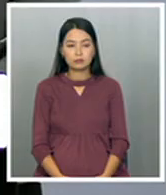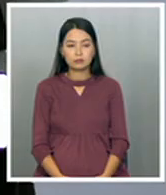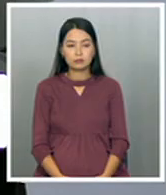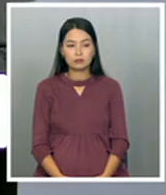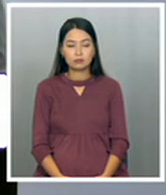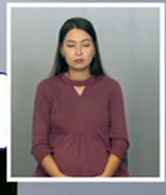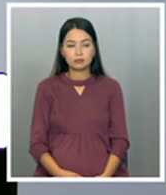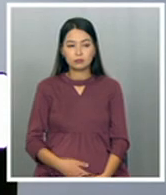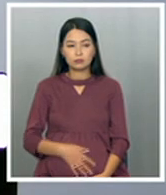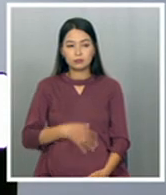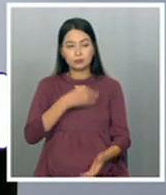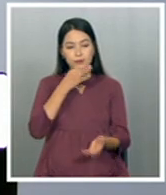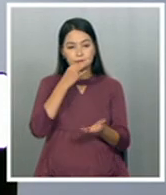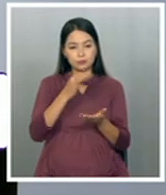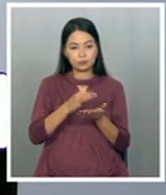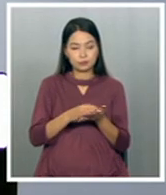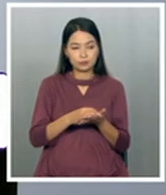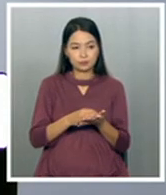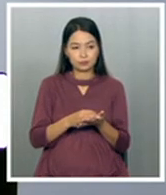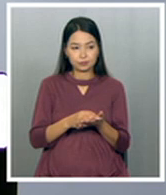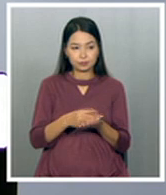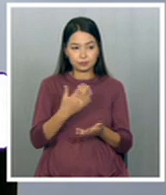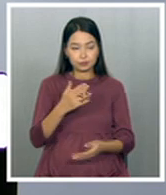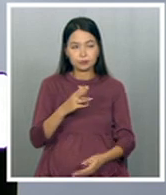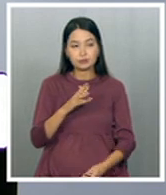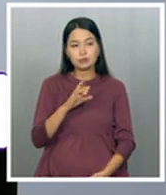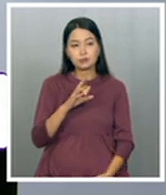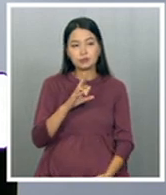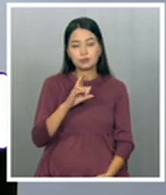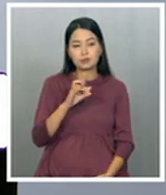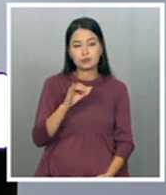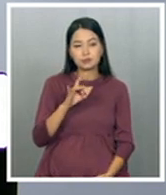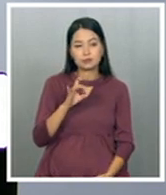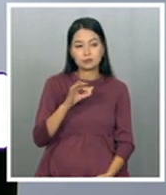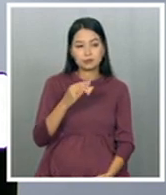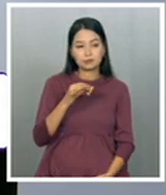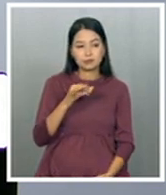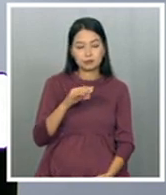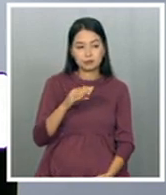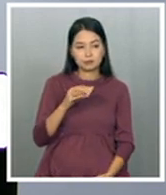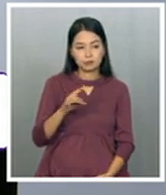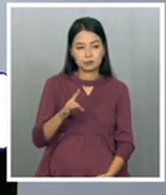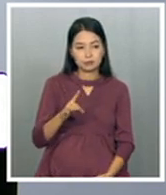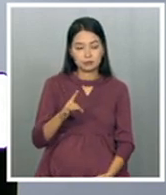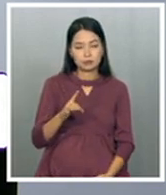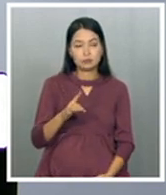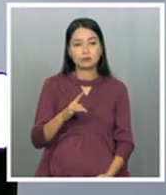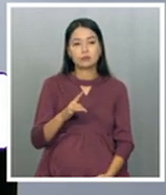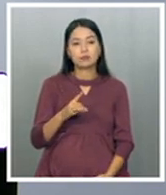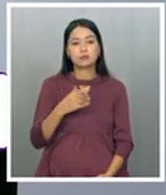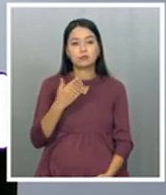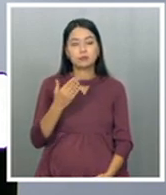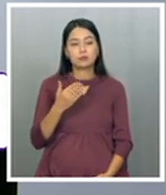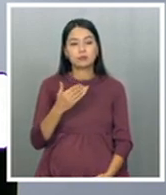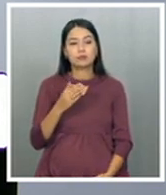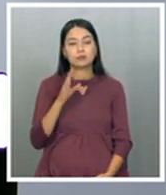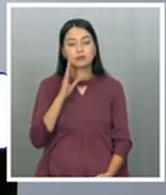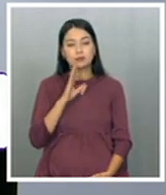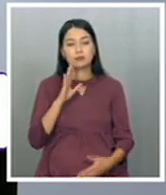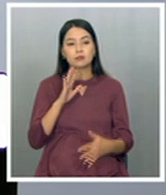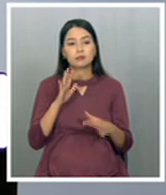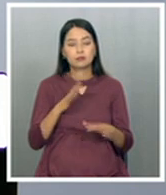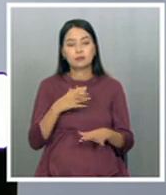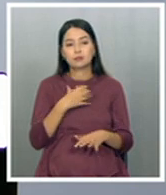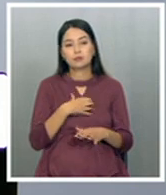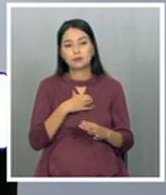Жауабы. Бірінші өсімдік – жантақ өсімдігі. Олар ксерофиттер тобына жатады. Демек, шөлді және де шөлетті